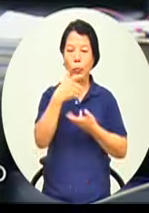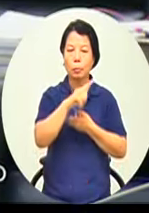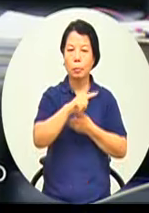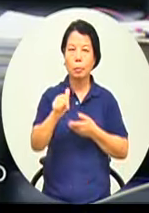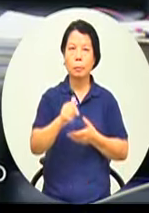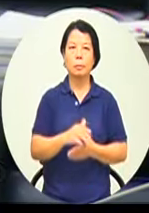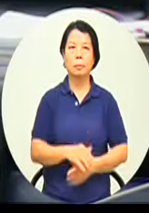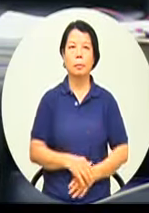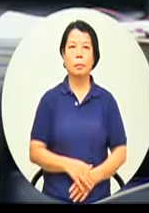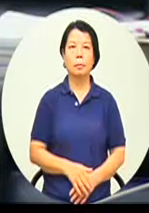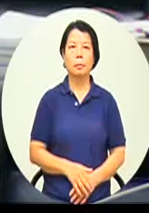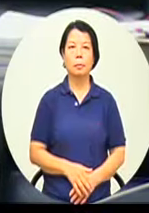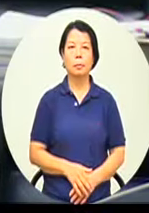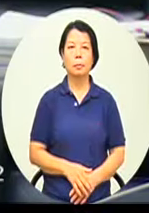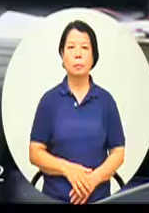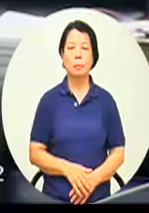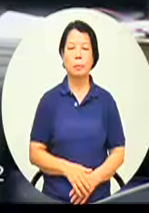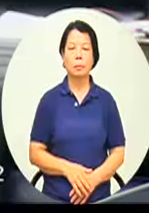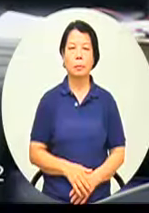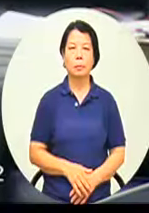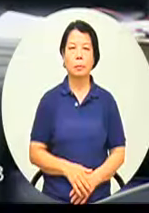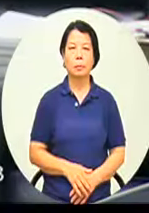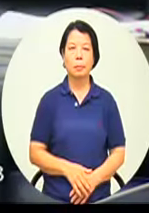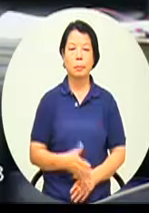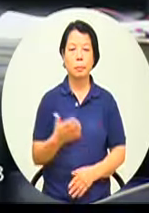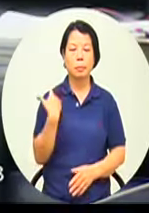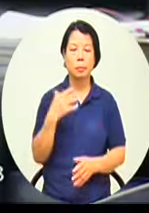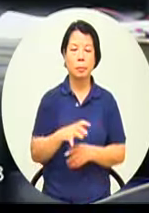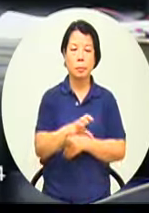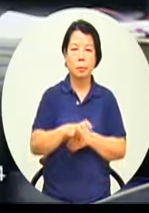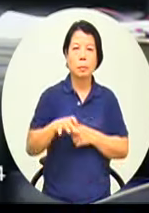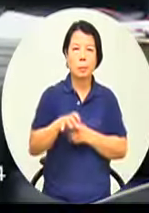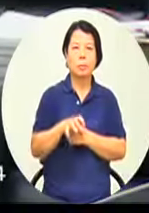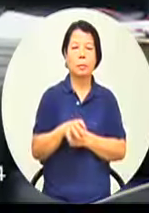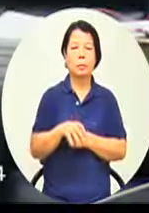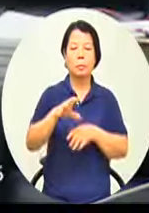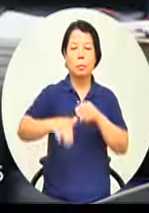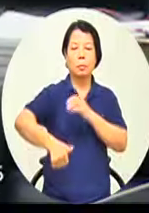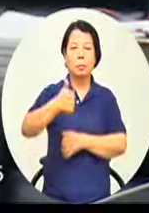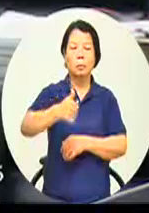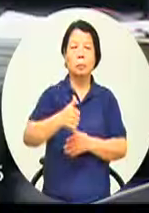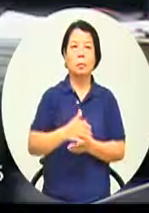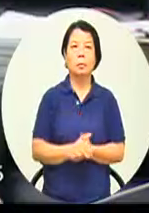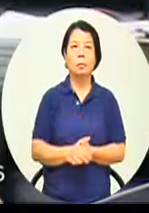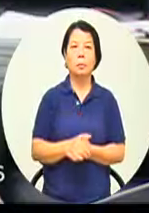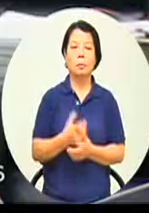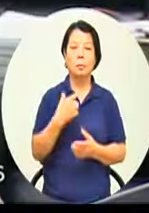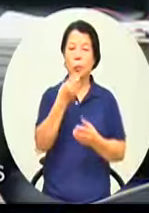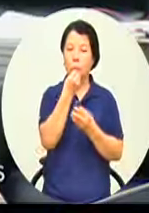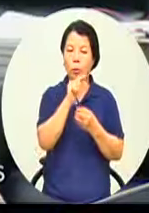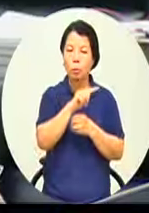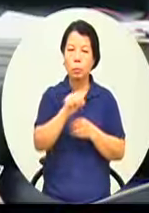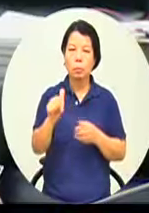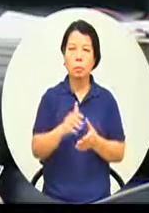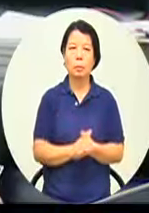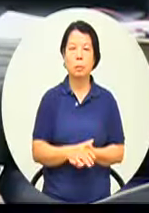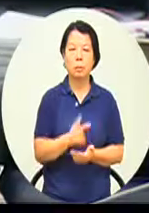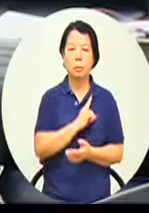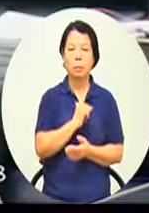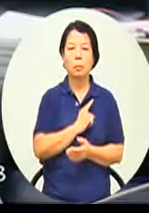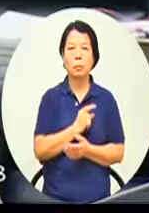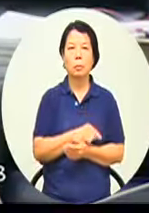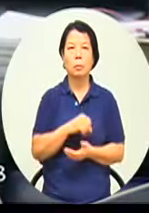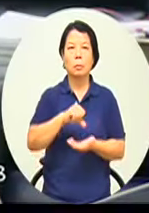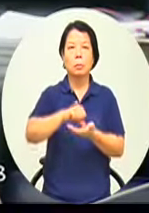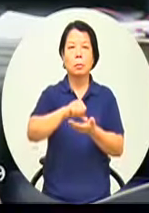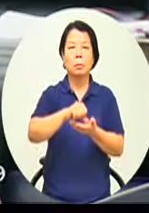率的问题哈。我想当时的农委局蔡局长应该你也有听到哈，这个粮食的自给率就是意